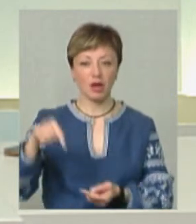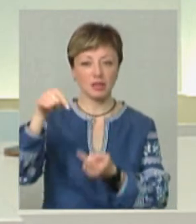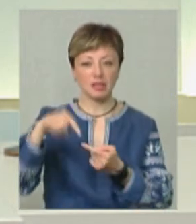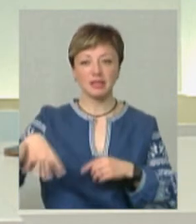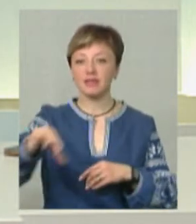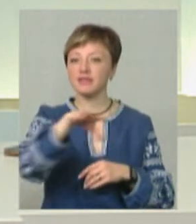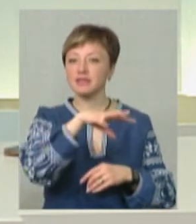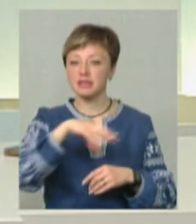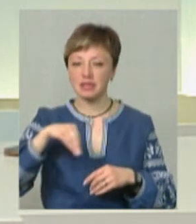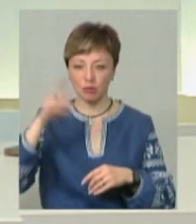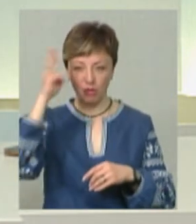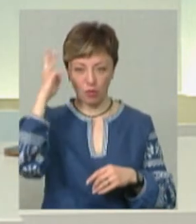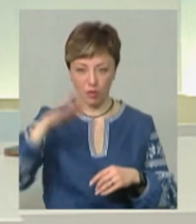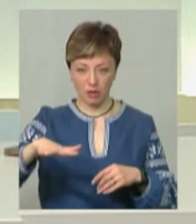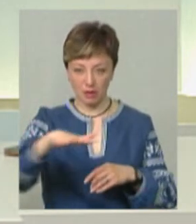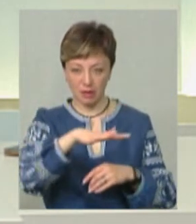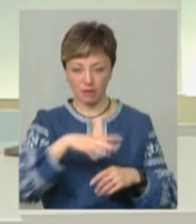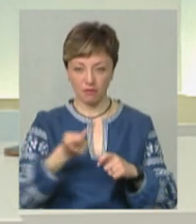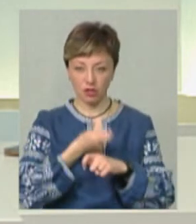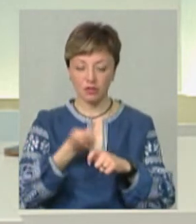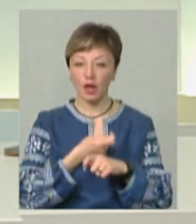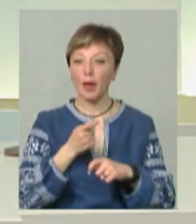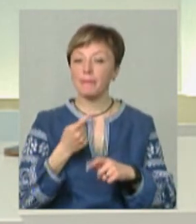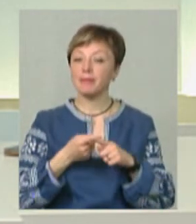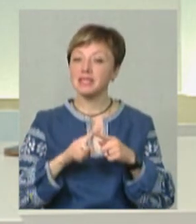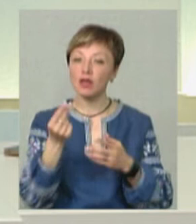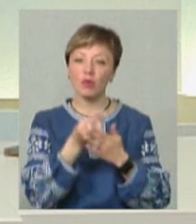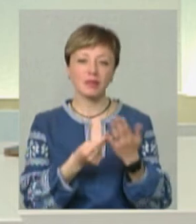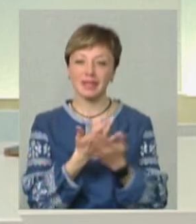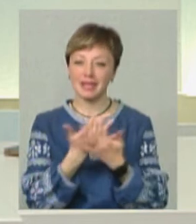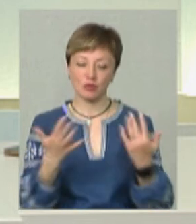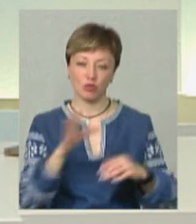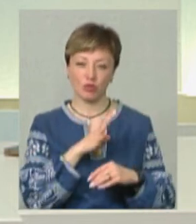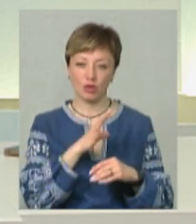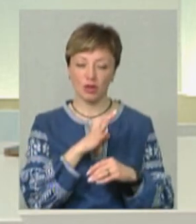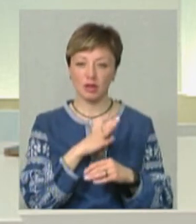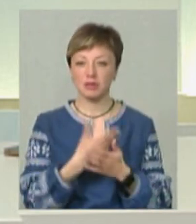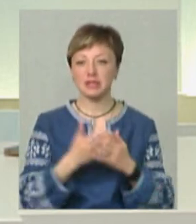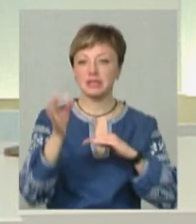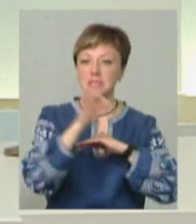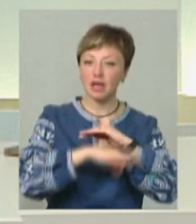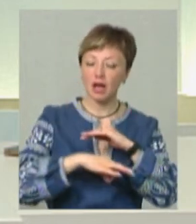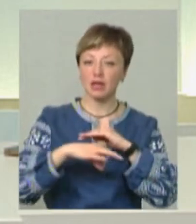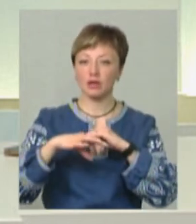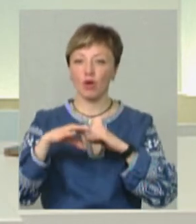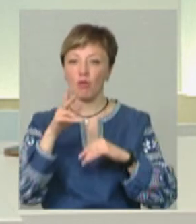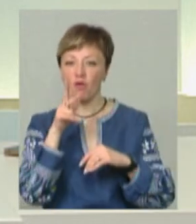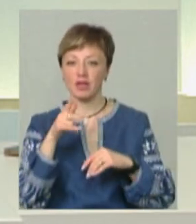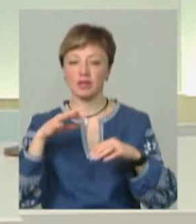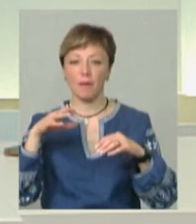для всіх локальних зон Поділля. Єдине, що ці орнаменти могли бути різного характеру, там, наприклад, Західне Буковинське